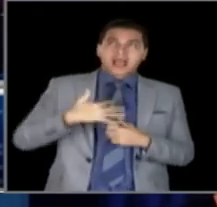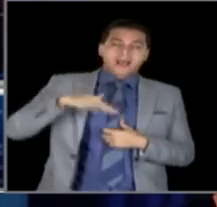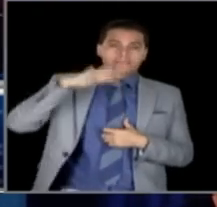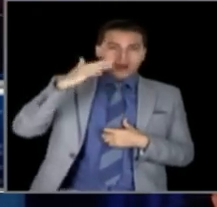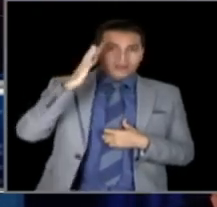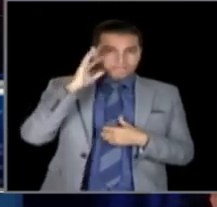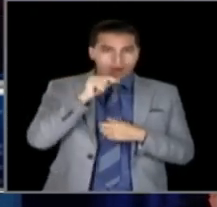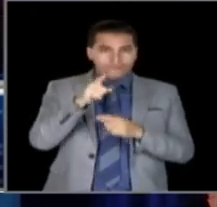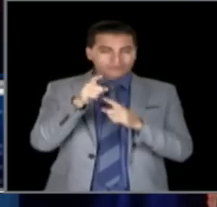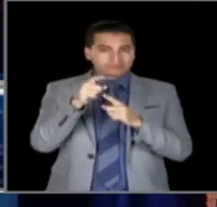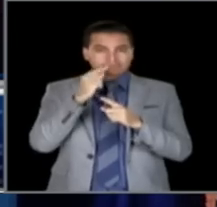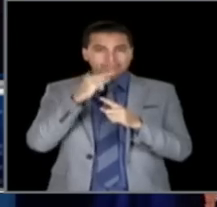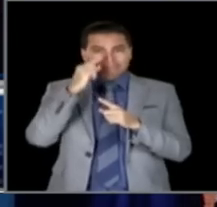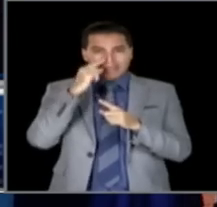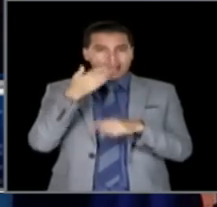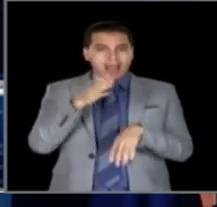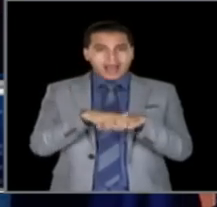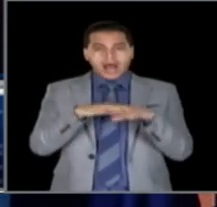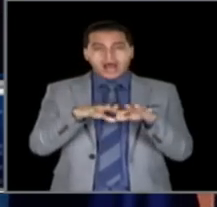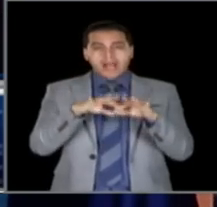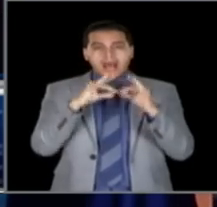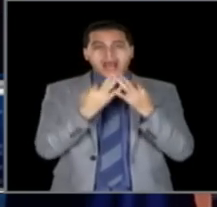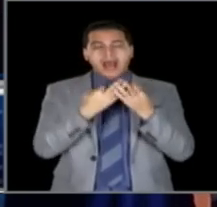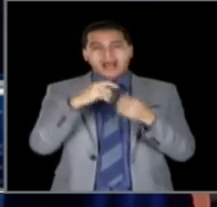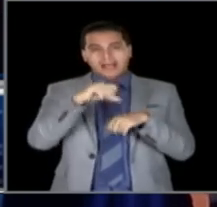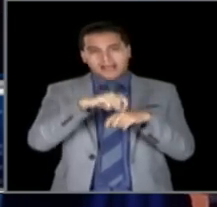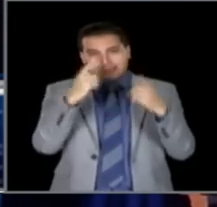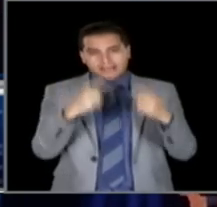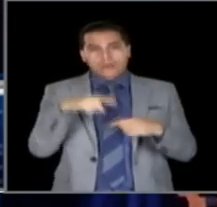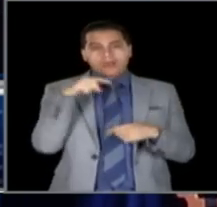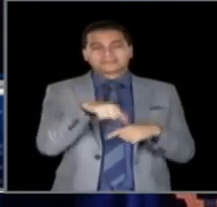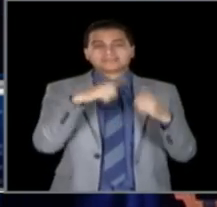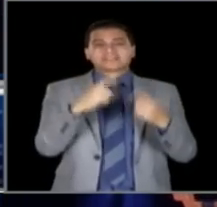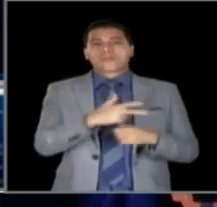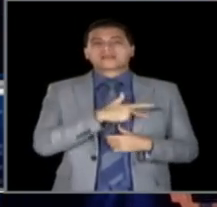جبل مقدس عند أهل الدولة دي.